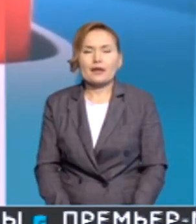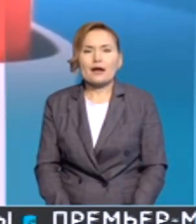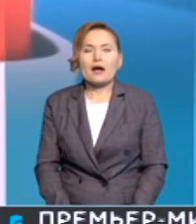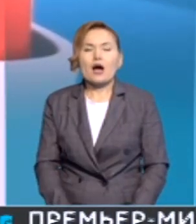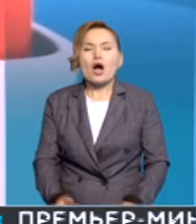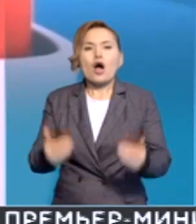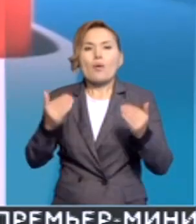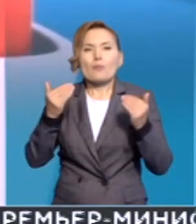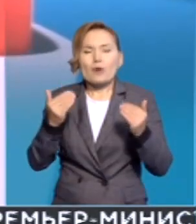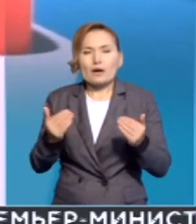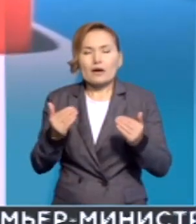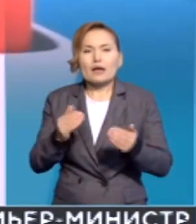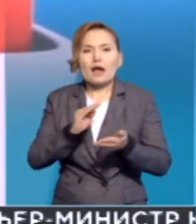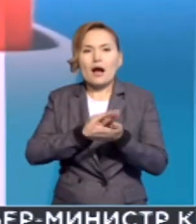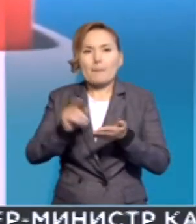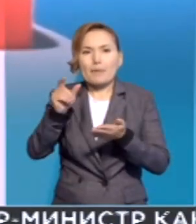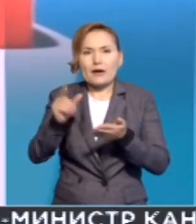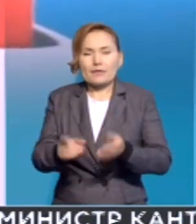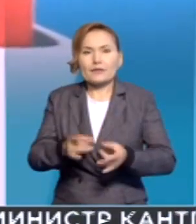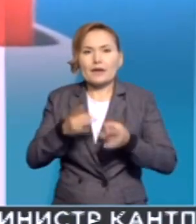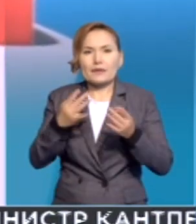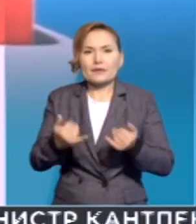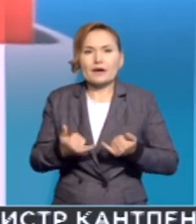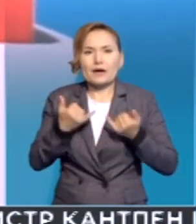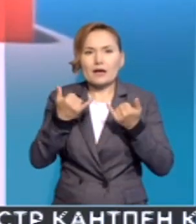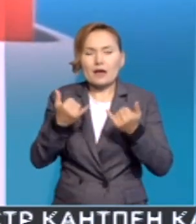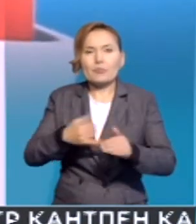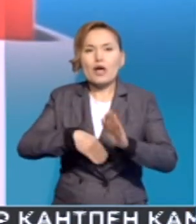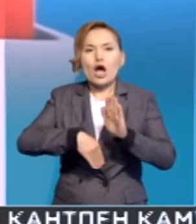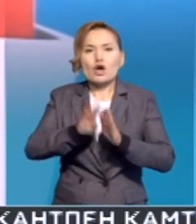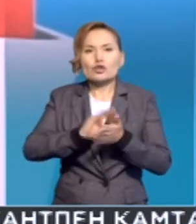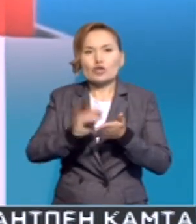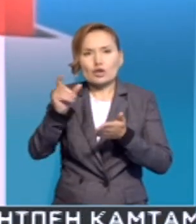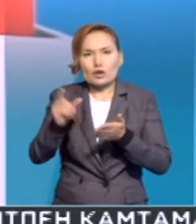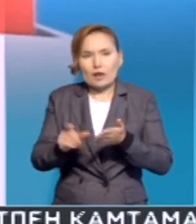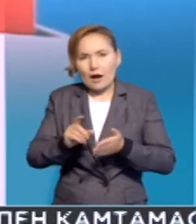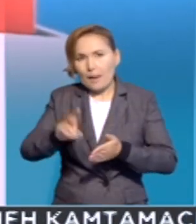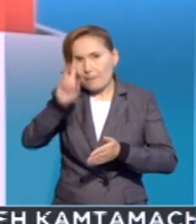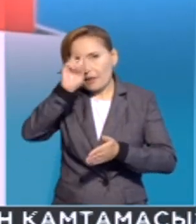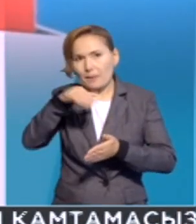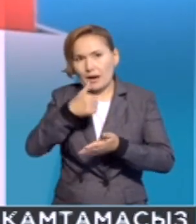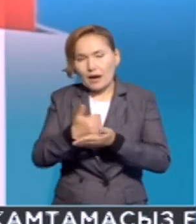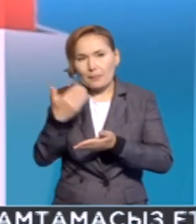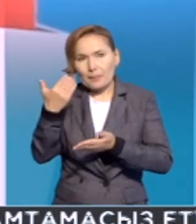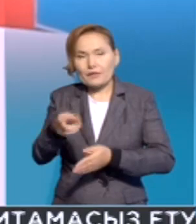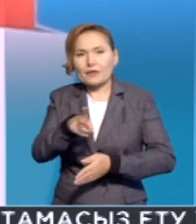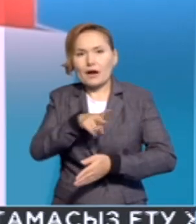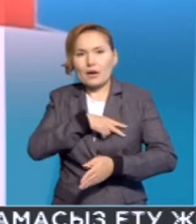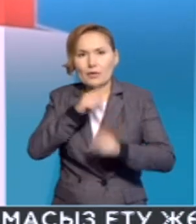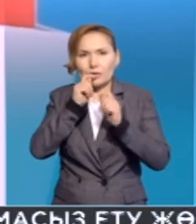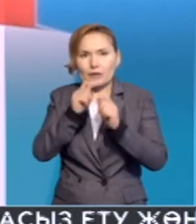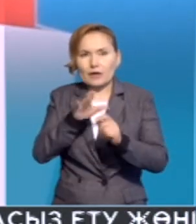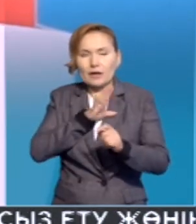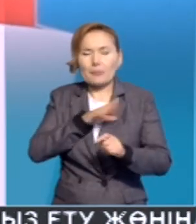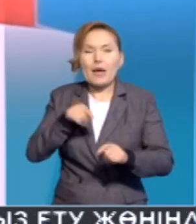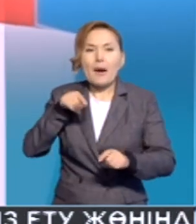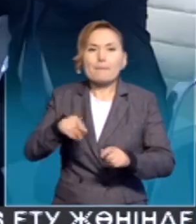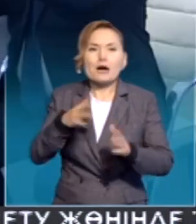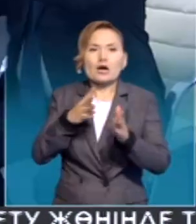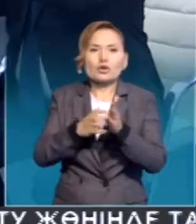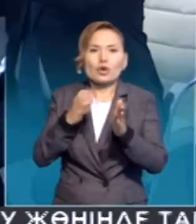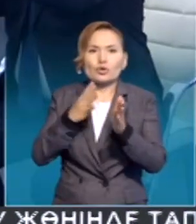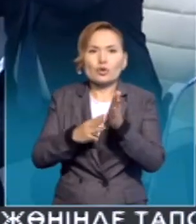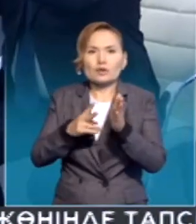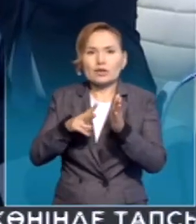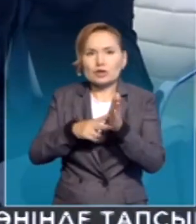Байланыс және ақпарат қызметкерлерінің кәсіби мерекесі қарсаңында үздік журналистерге мемлекет басшысының сыйлықтары мен гранттары табысталды.